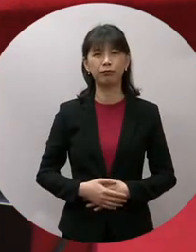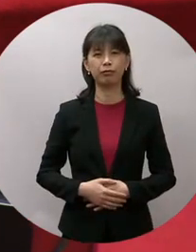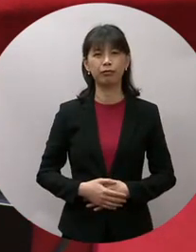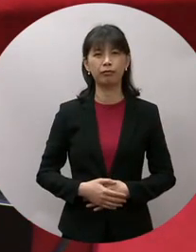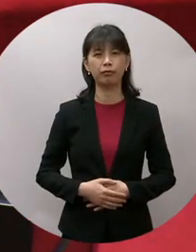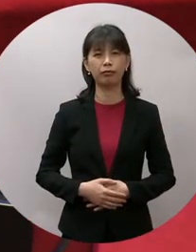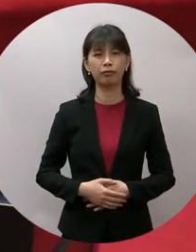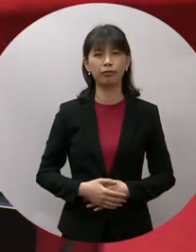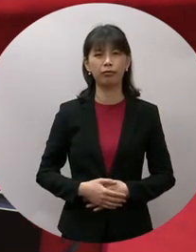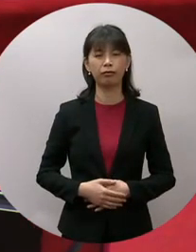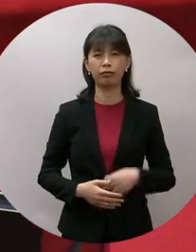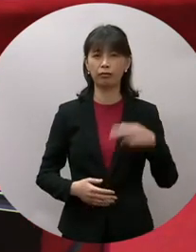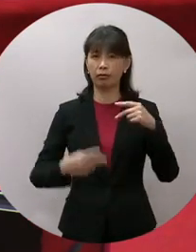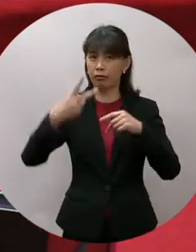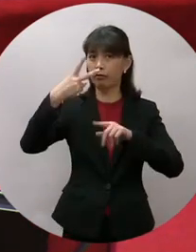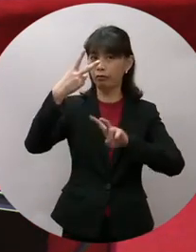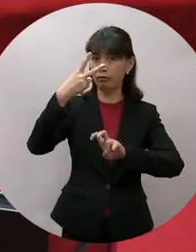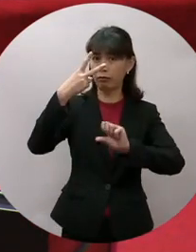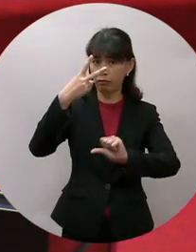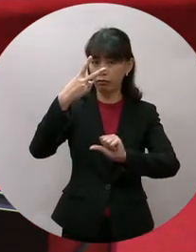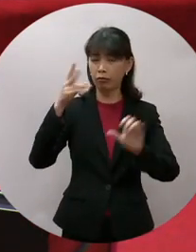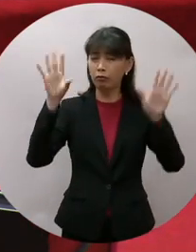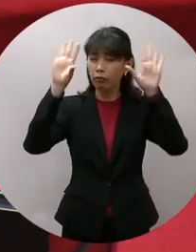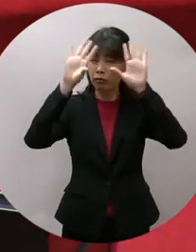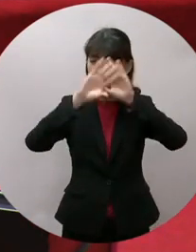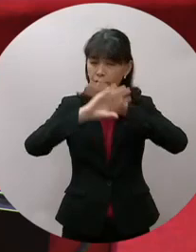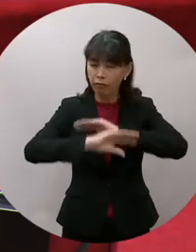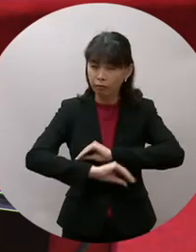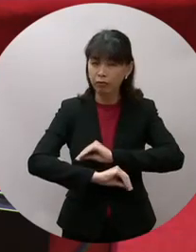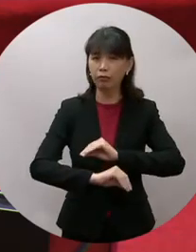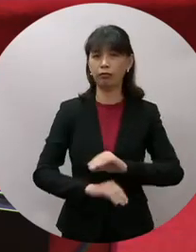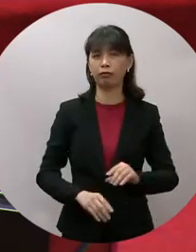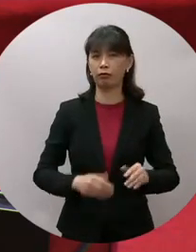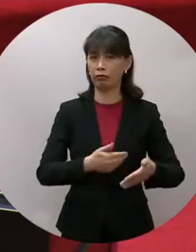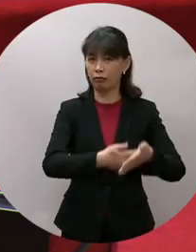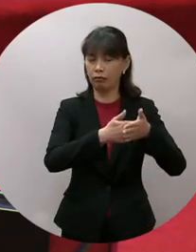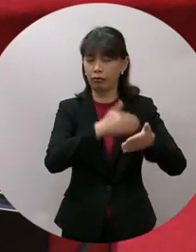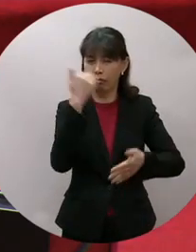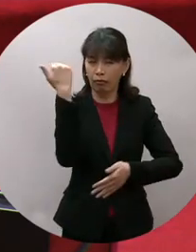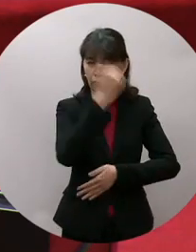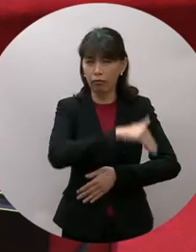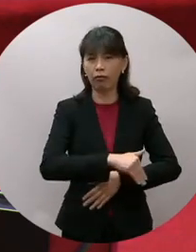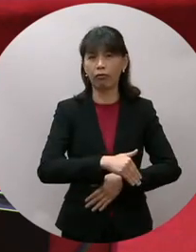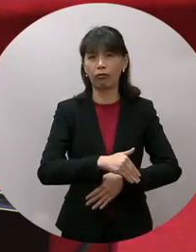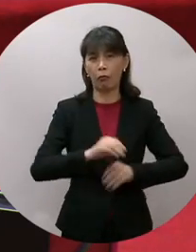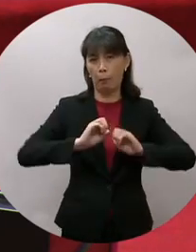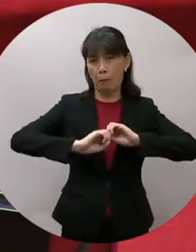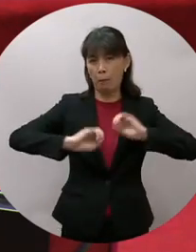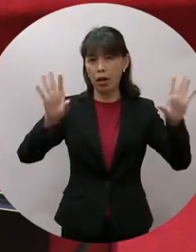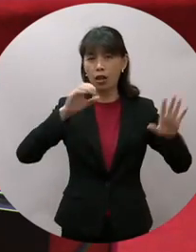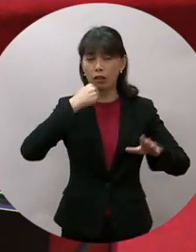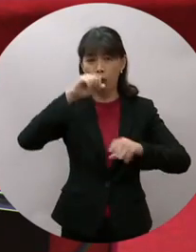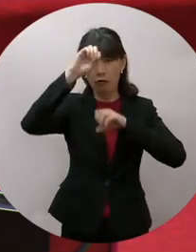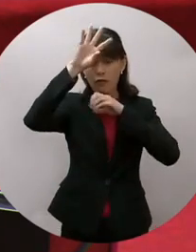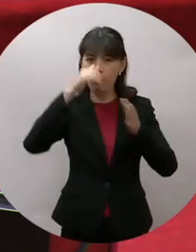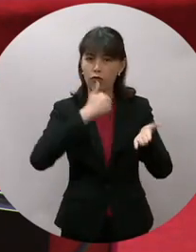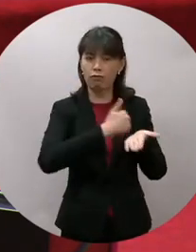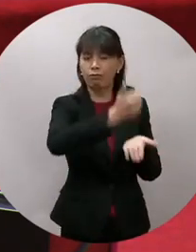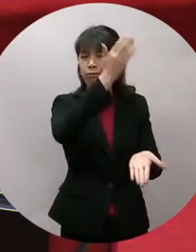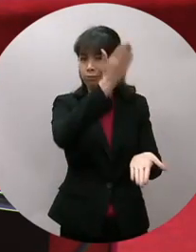因为在2月25号的晚上，中国无预警的暂停进口我们的台湾凤